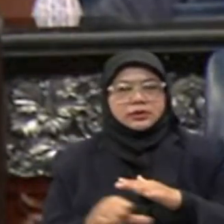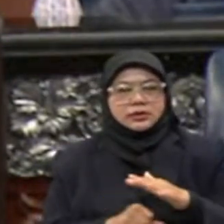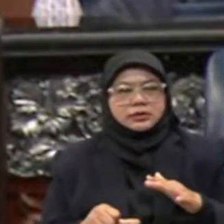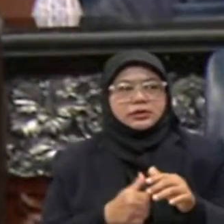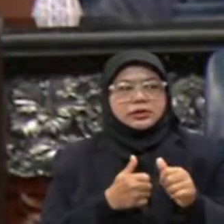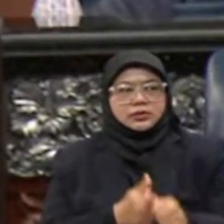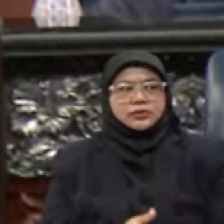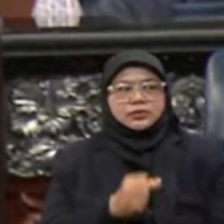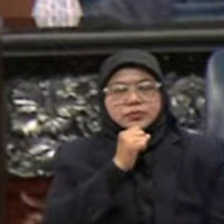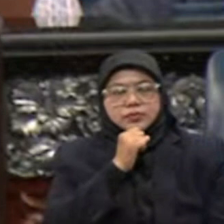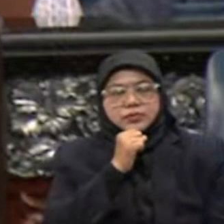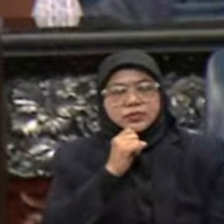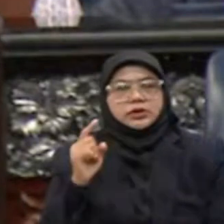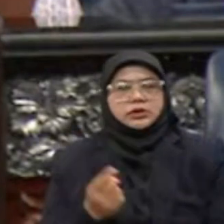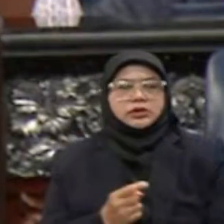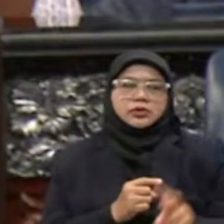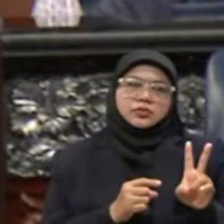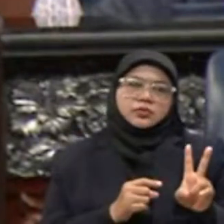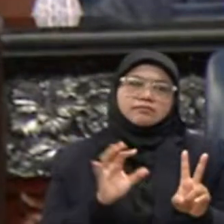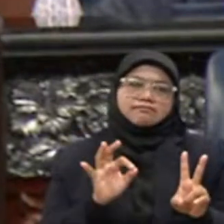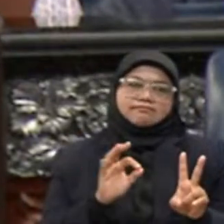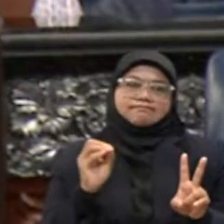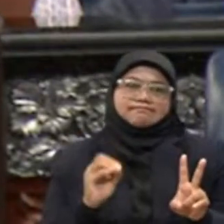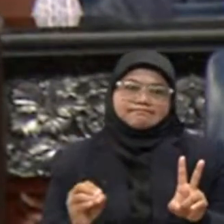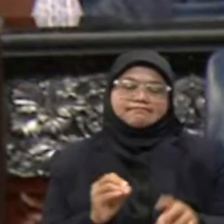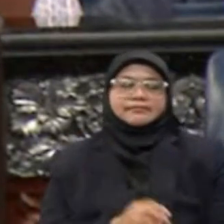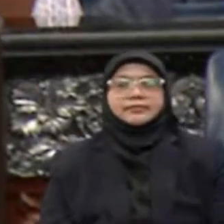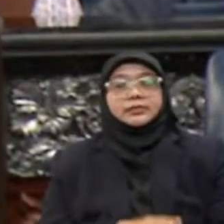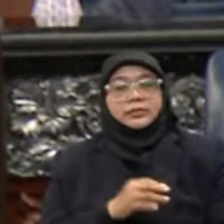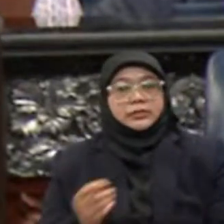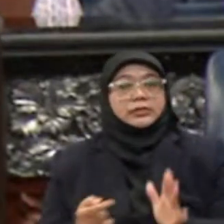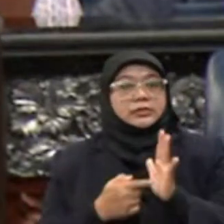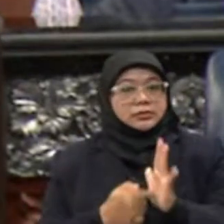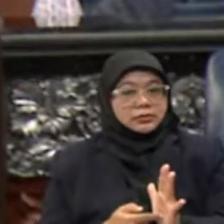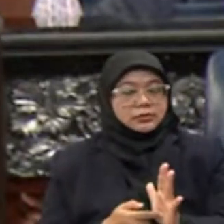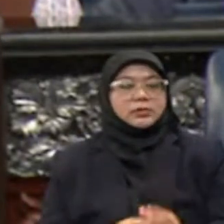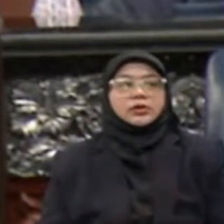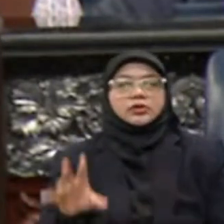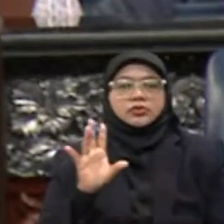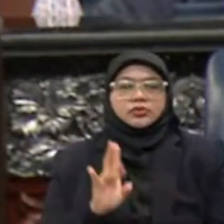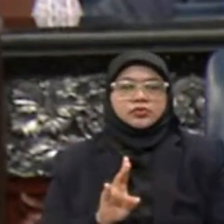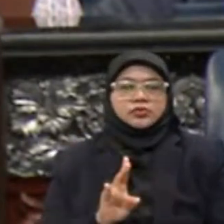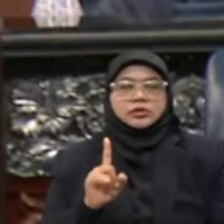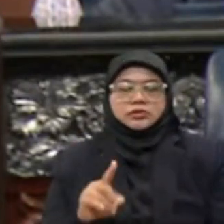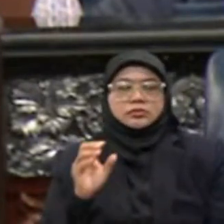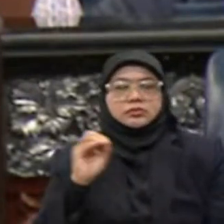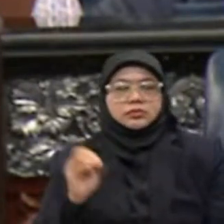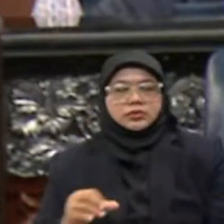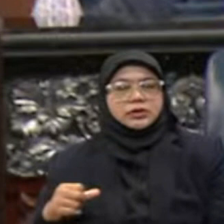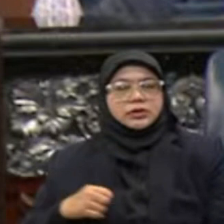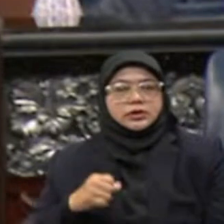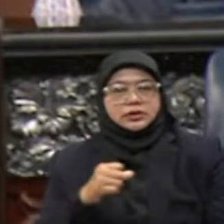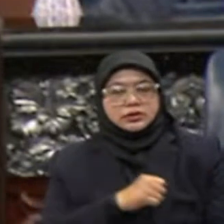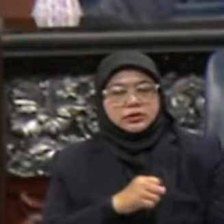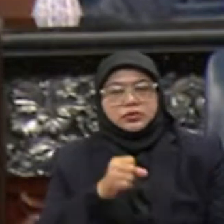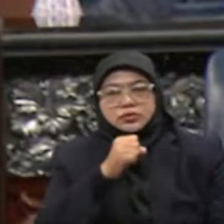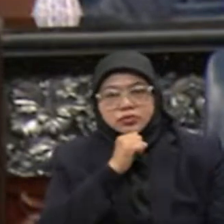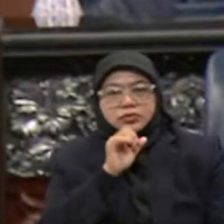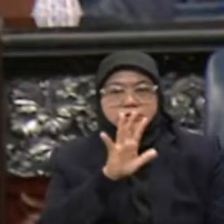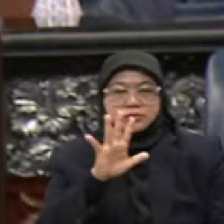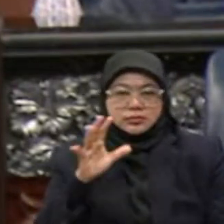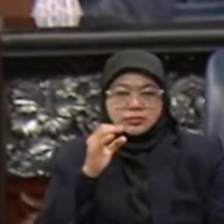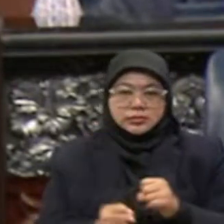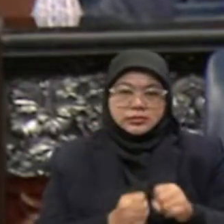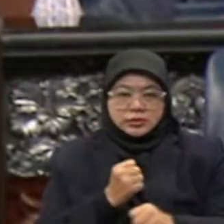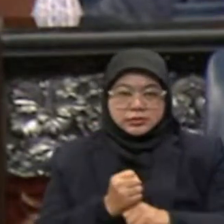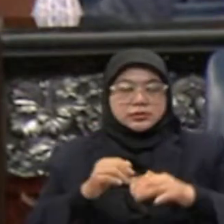pengikut umur hanya sebanyak 2900 ini menunjukkan bahwa 71 ratus ahli yang berumur 55